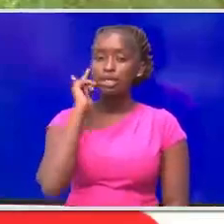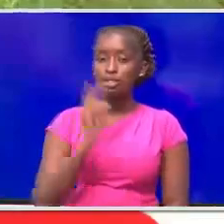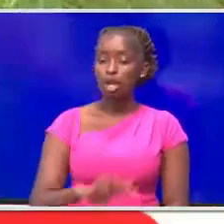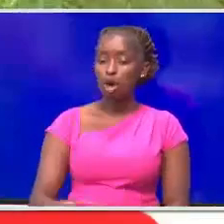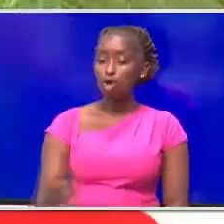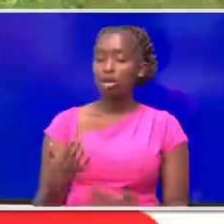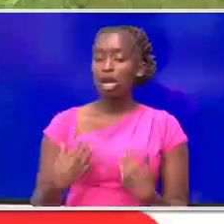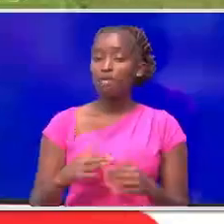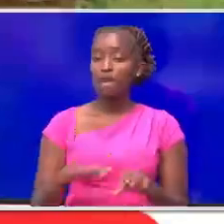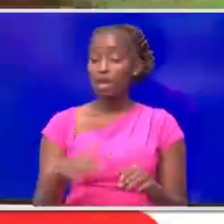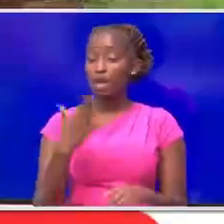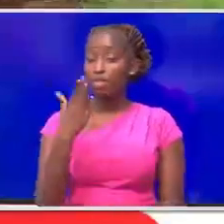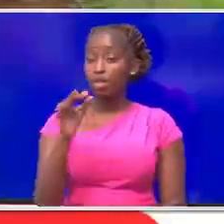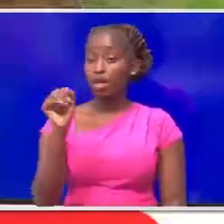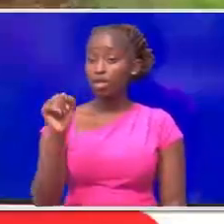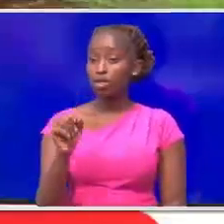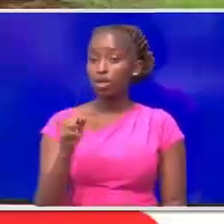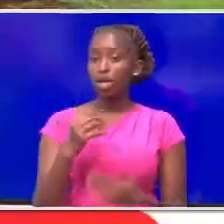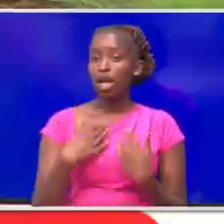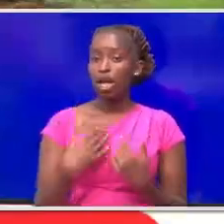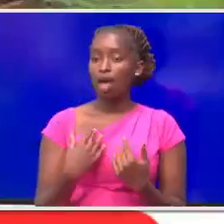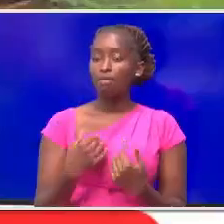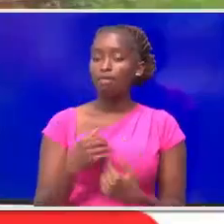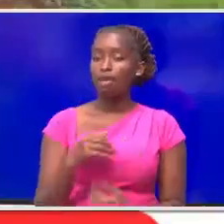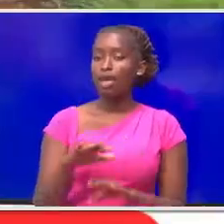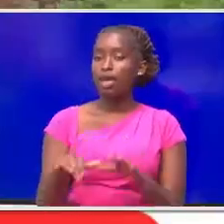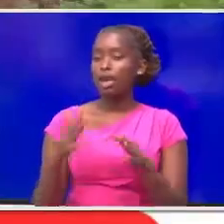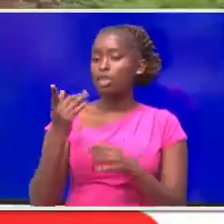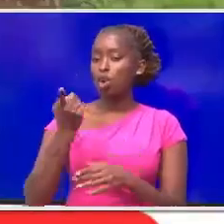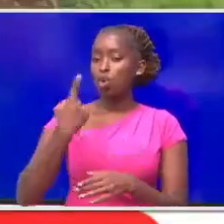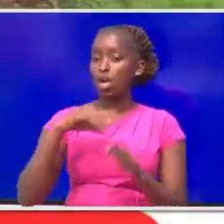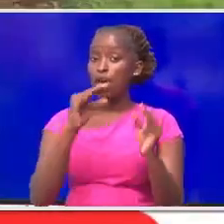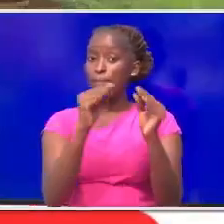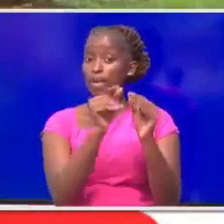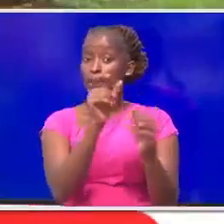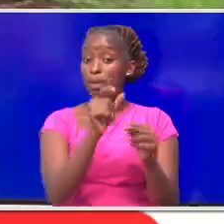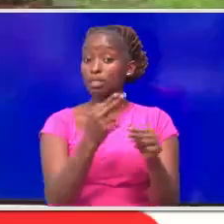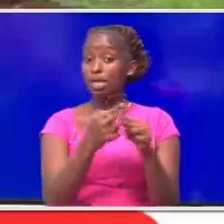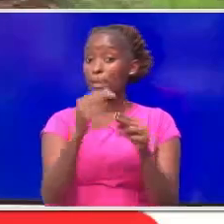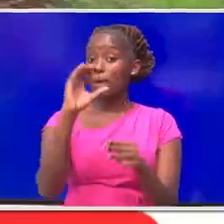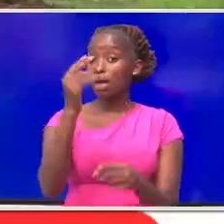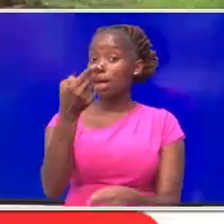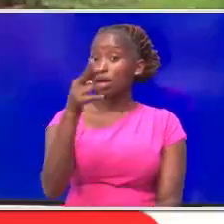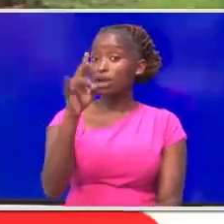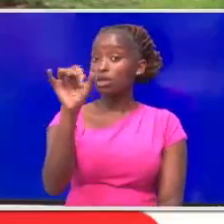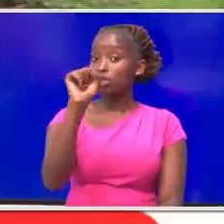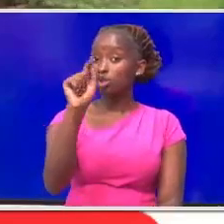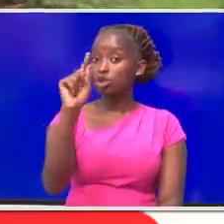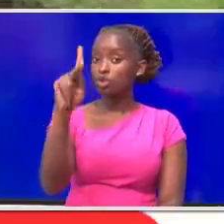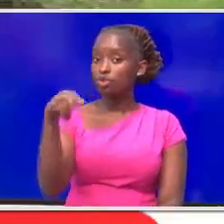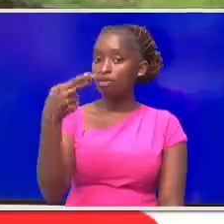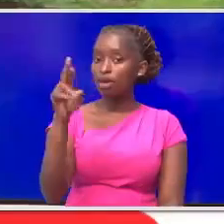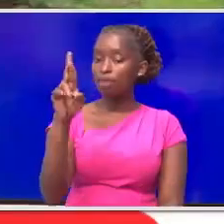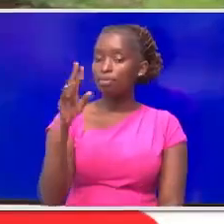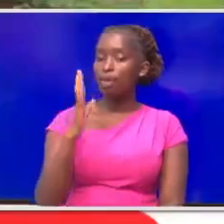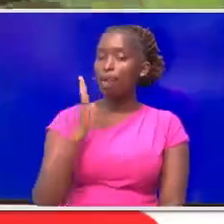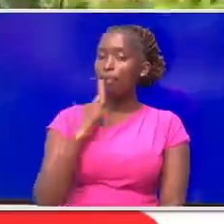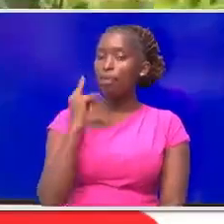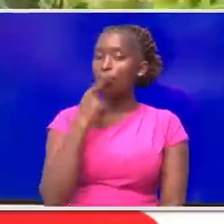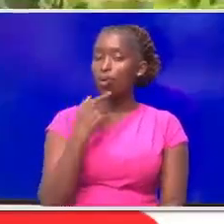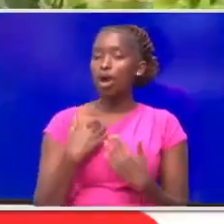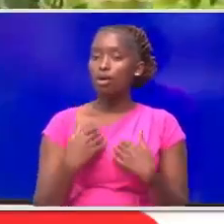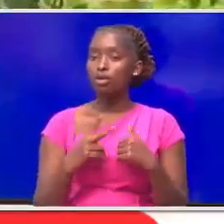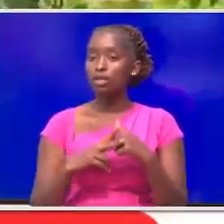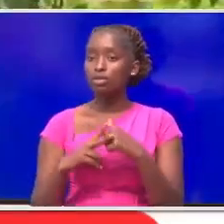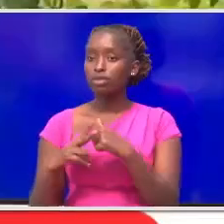Chache Kusini, kata ndogo ya Mbamba, tunapatana naye Christopher Busiri Mayaka. Mamake Sabina Sindege